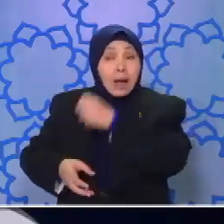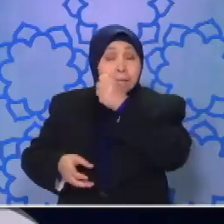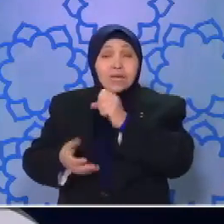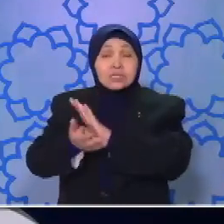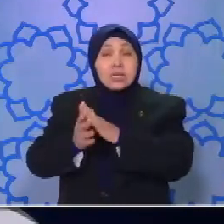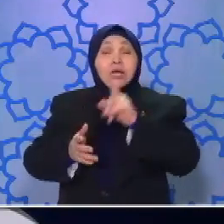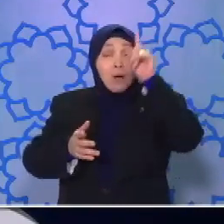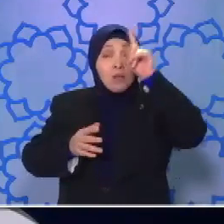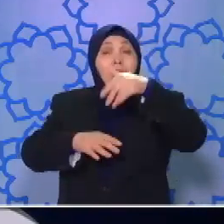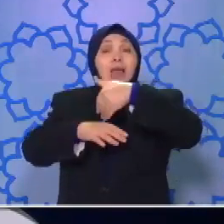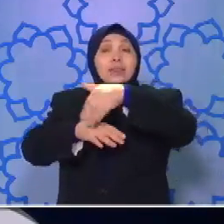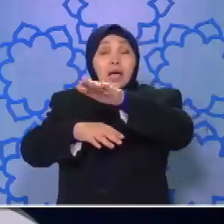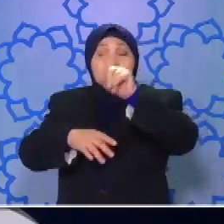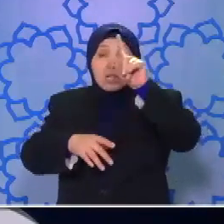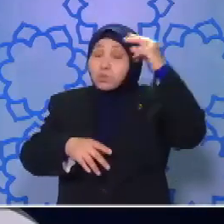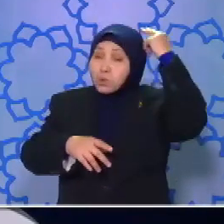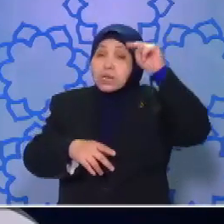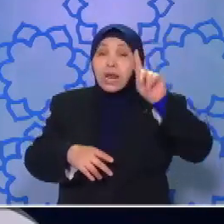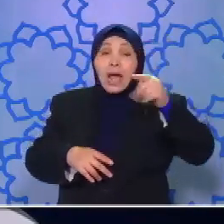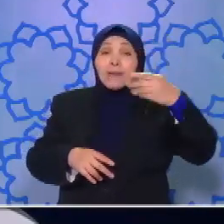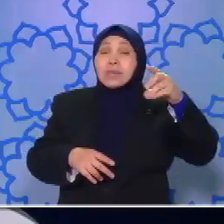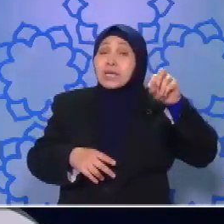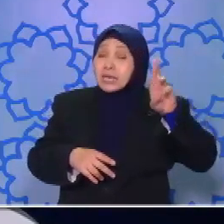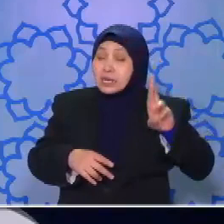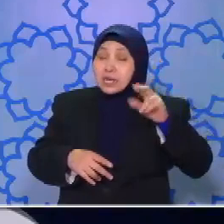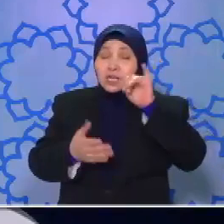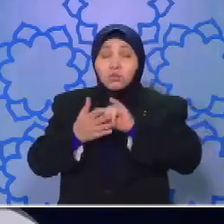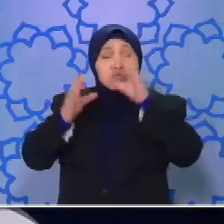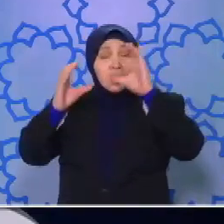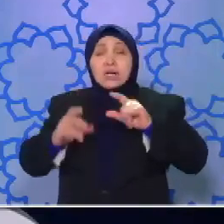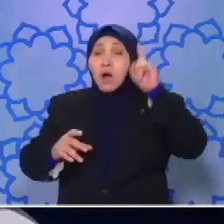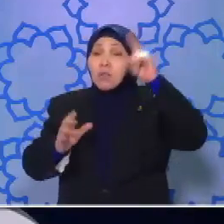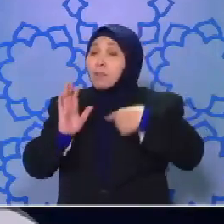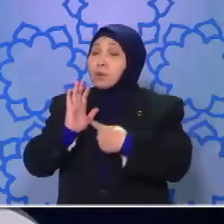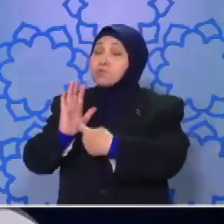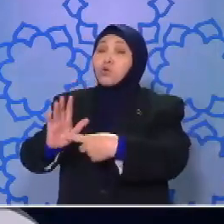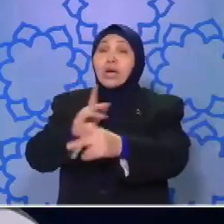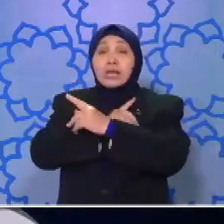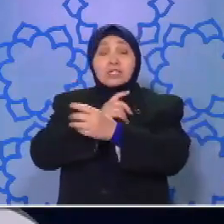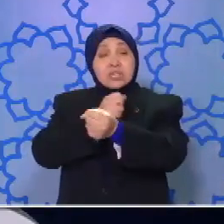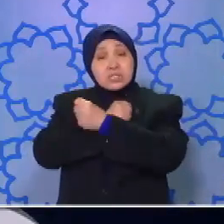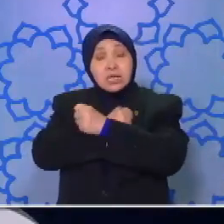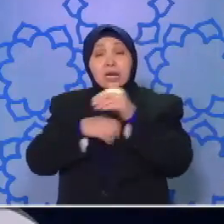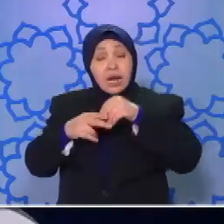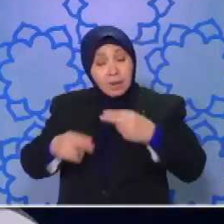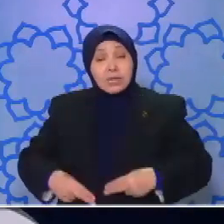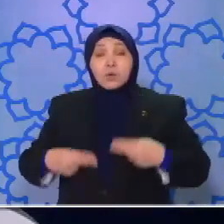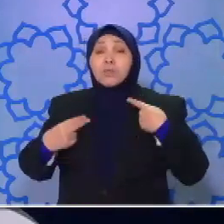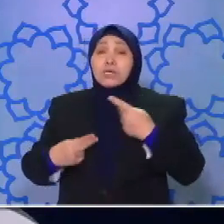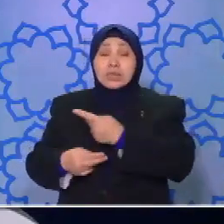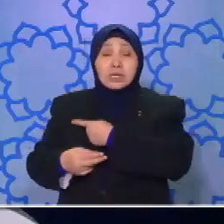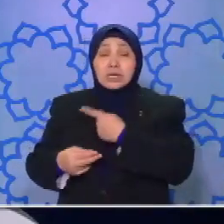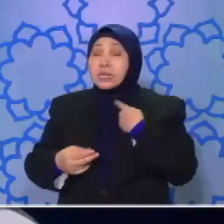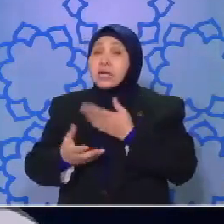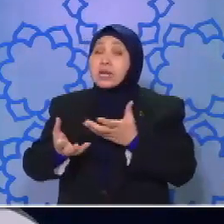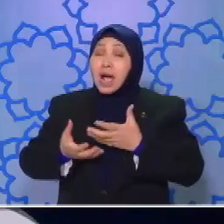utuskan seorang Nabi Khidir, binakan bangunan. Itu cara Allah menunjukkan kasih sayang. Dan dalam hidup kita, tuan-tuan, jika kita